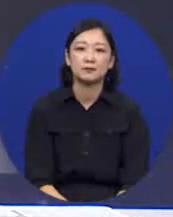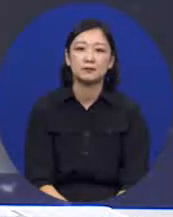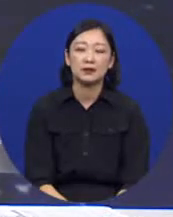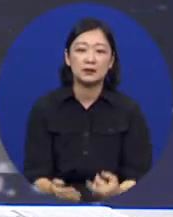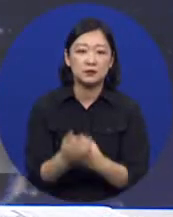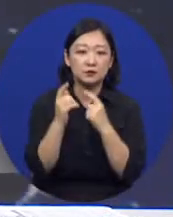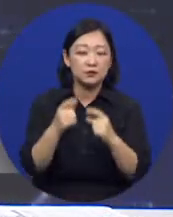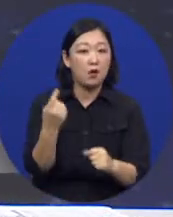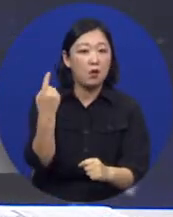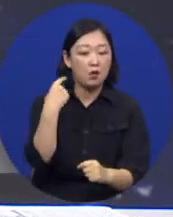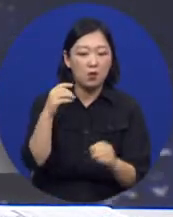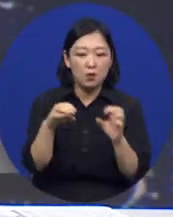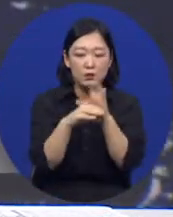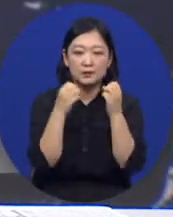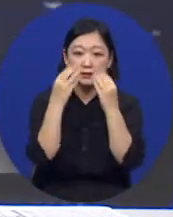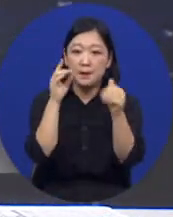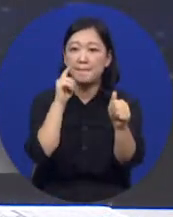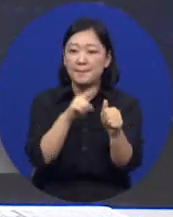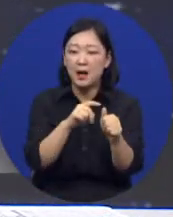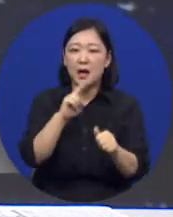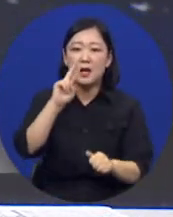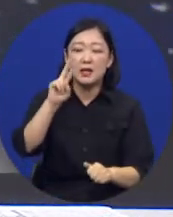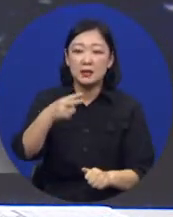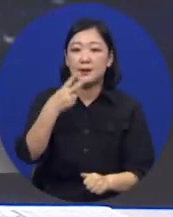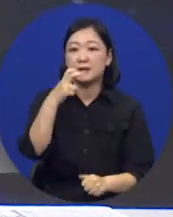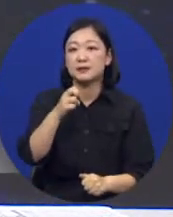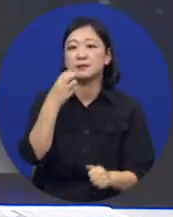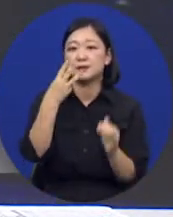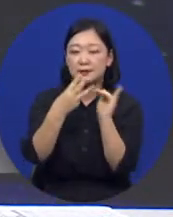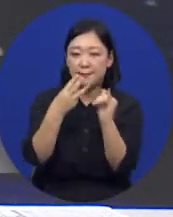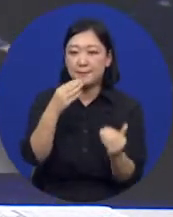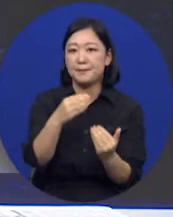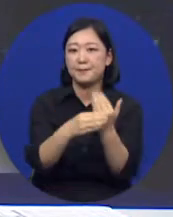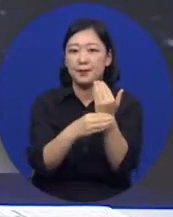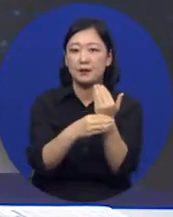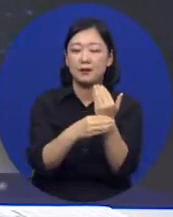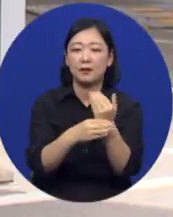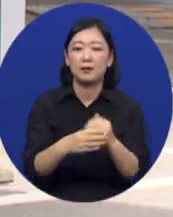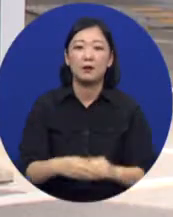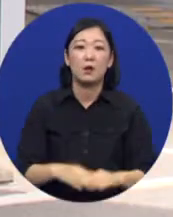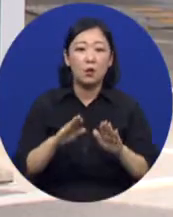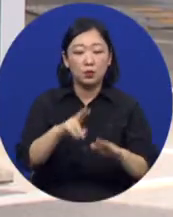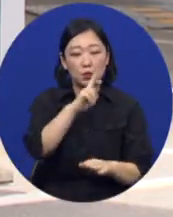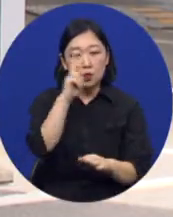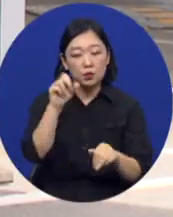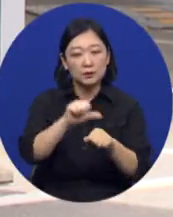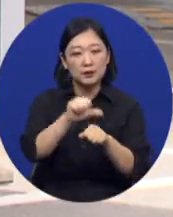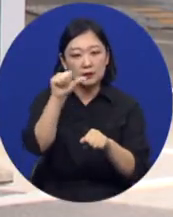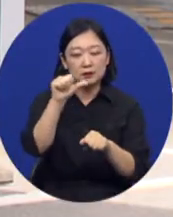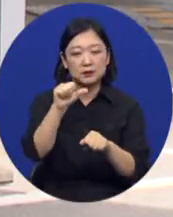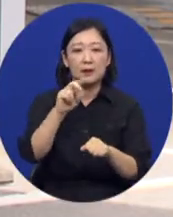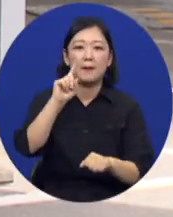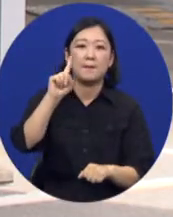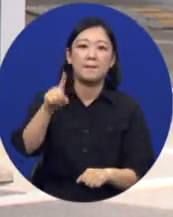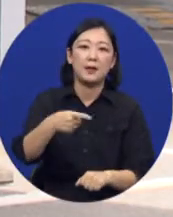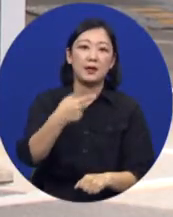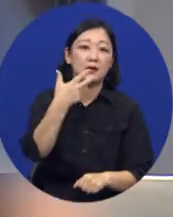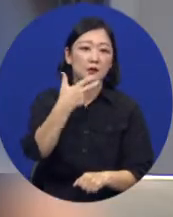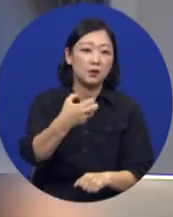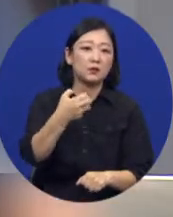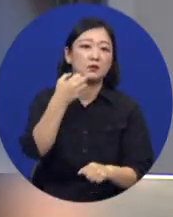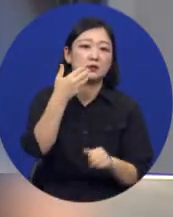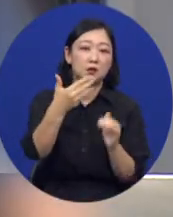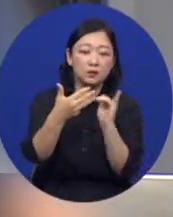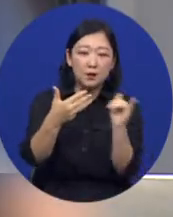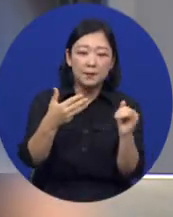제주지역에서 어제 코로나19 신규확진자가 20023명 발생했습니다 오늘 오후 5시까지 108명의